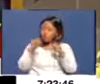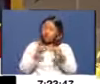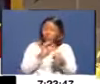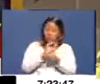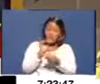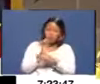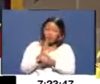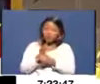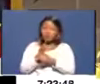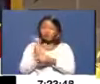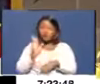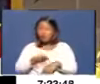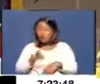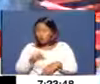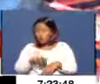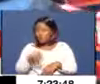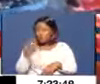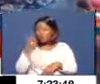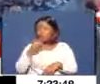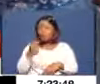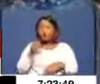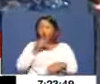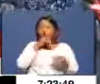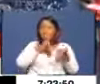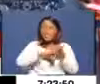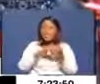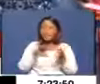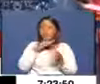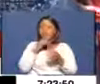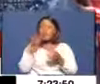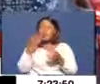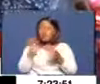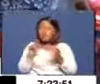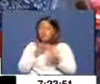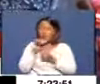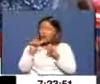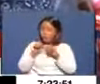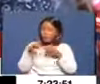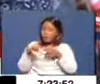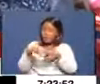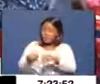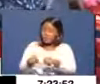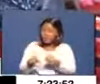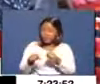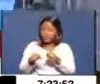of succession and the issues of inheritance.